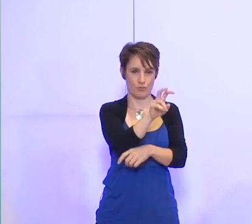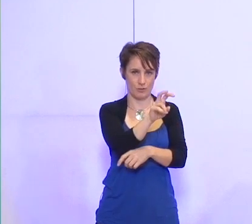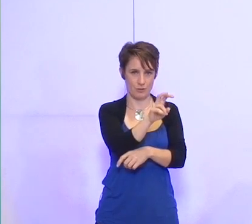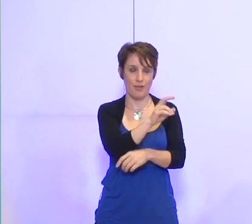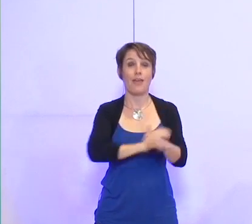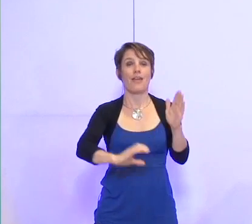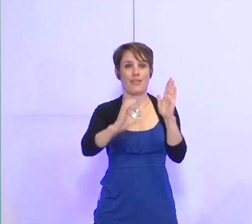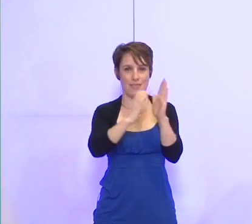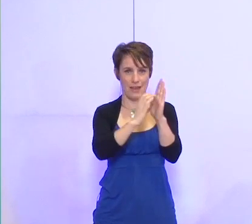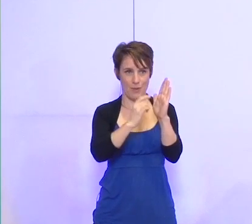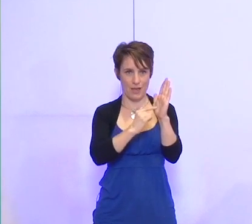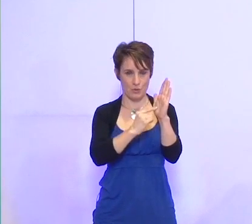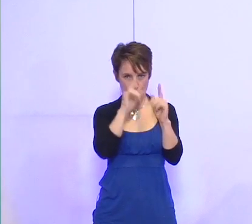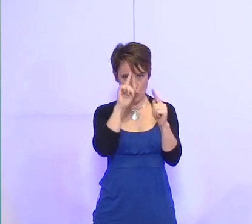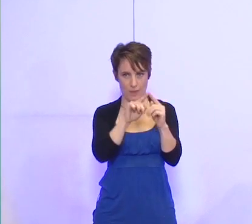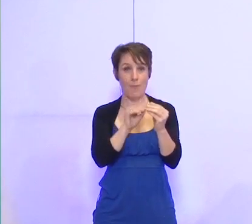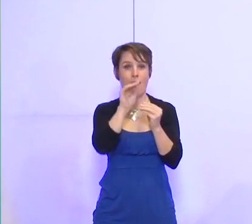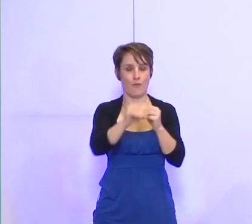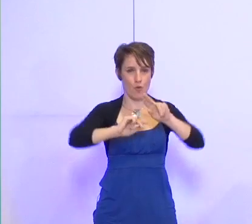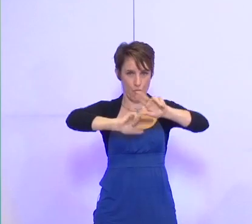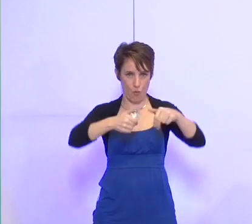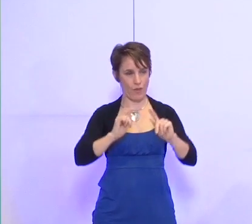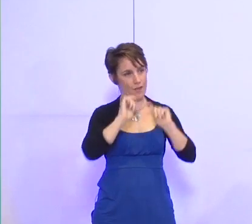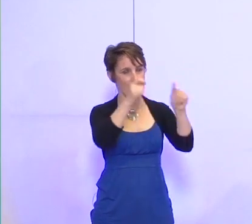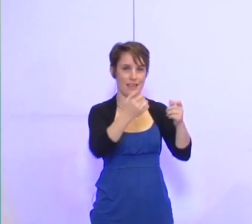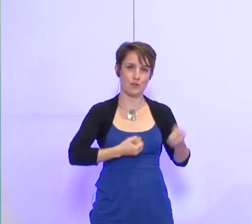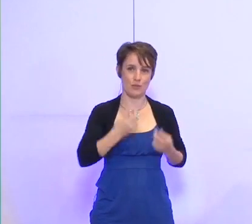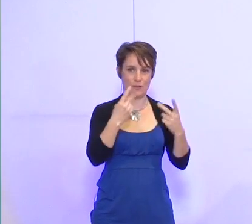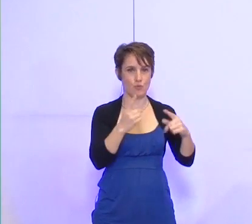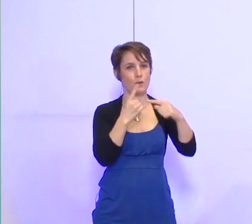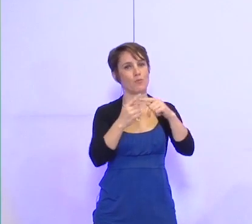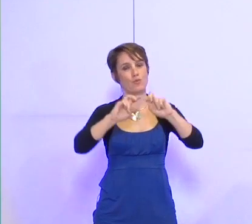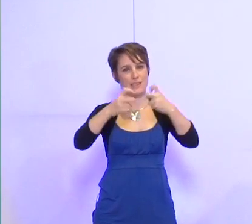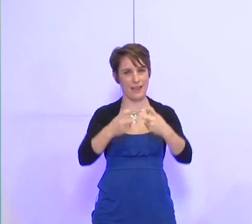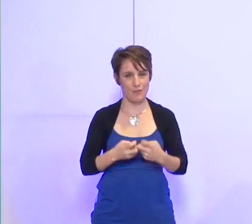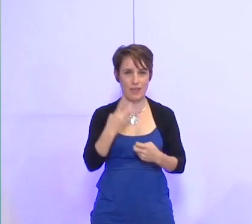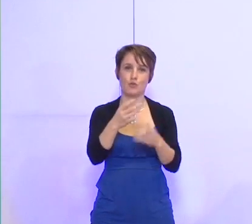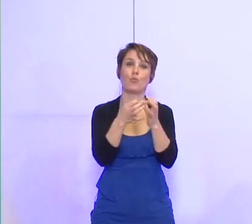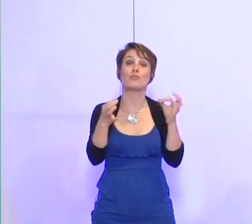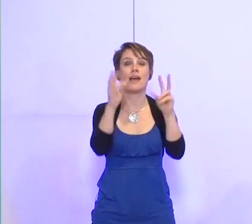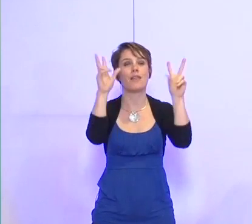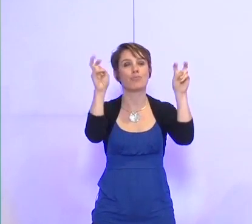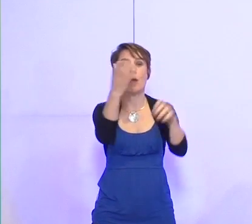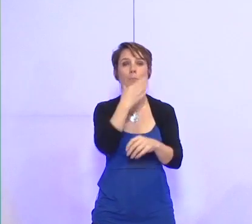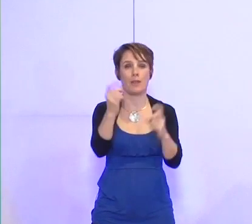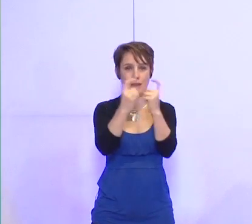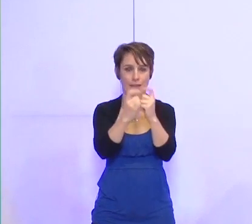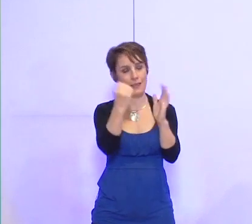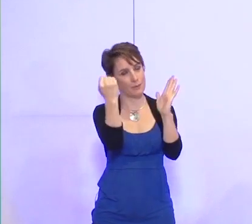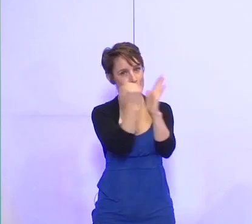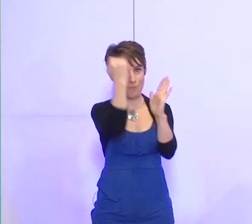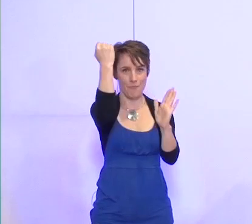délibération sur l'avenant au contrat de délégation de service public et la tarification de la Belle Électrique est donc adoptée. Je vous